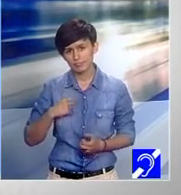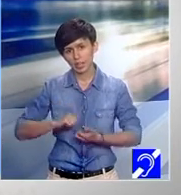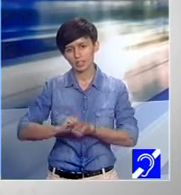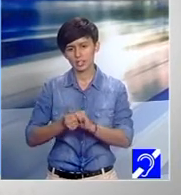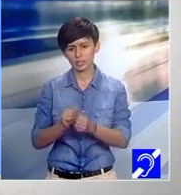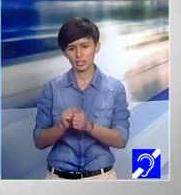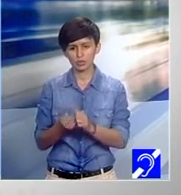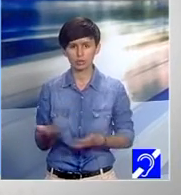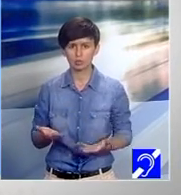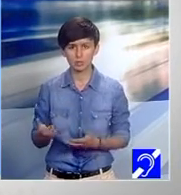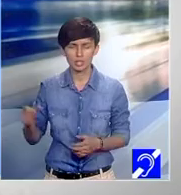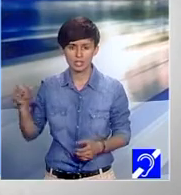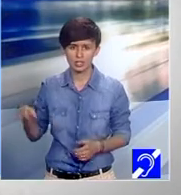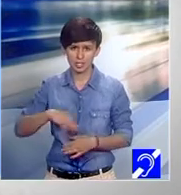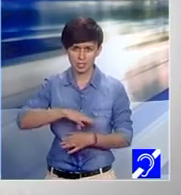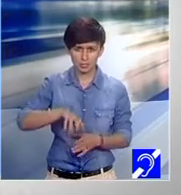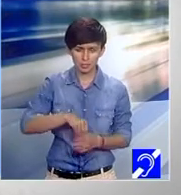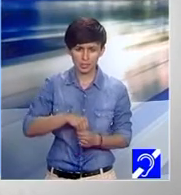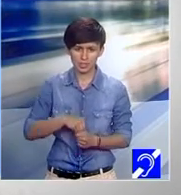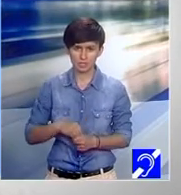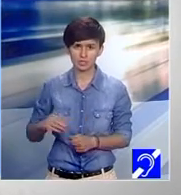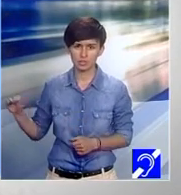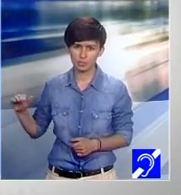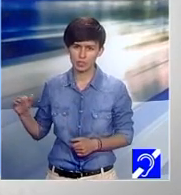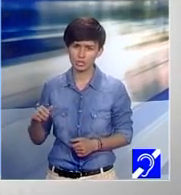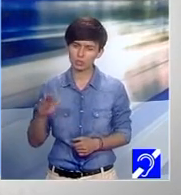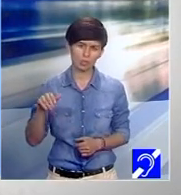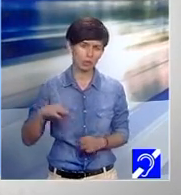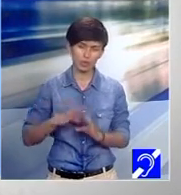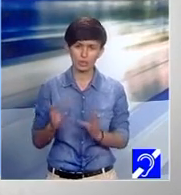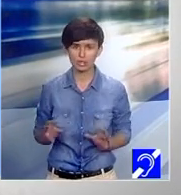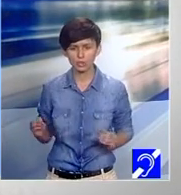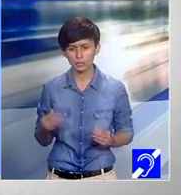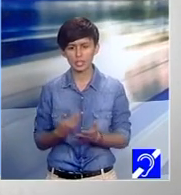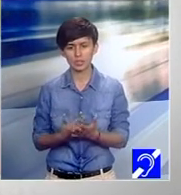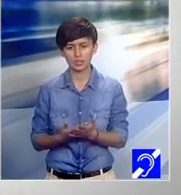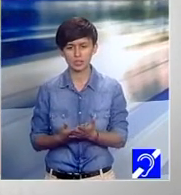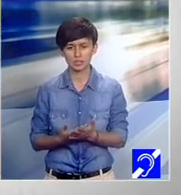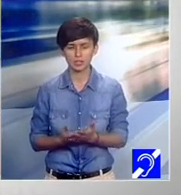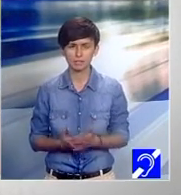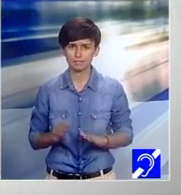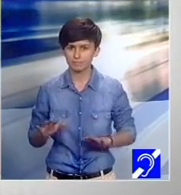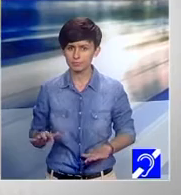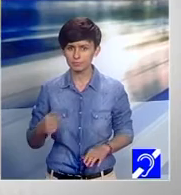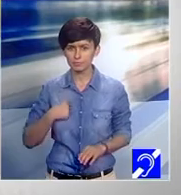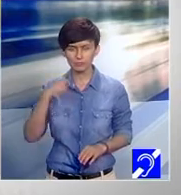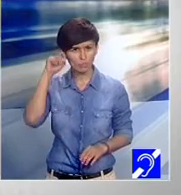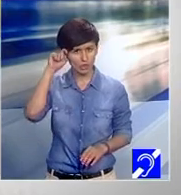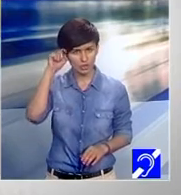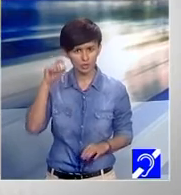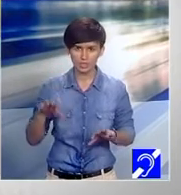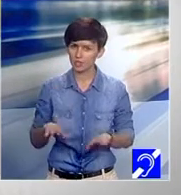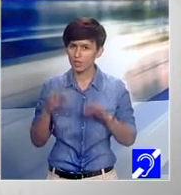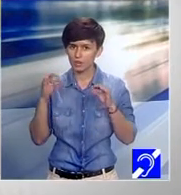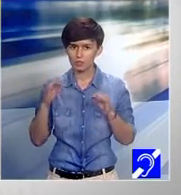cred, pe care părinții copiilor cu fenilcetonurie o duc în România, pentru că, așa cum cred că vom descoperi